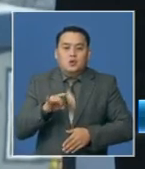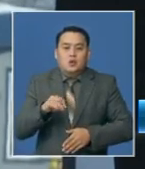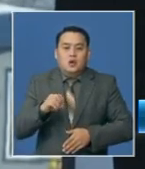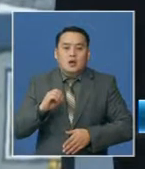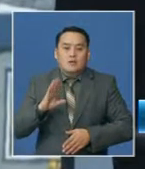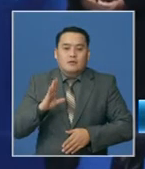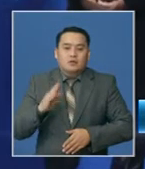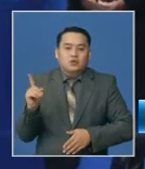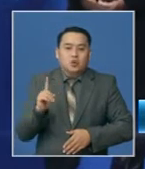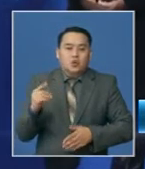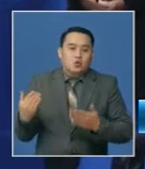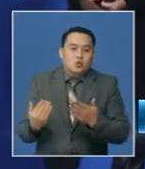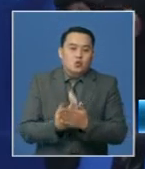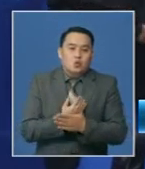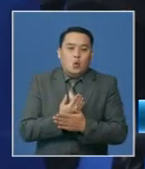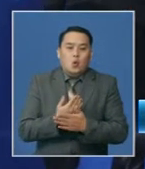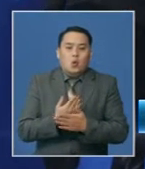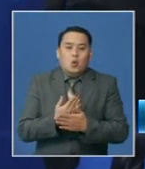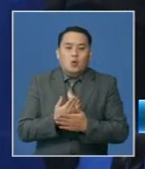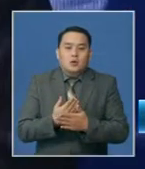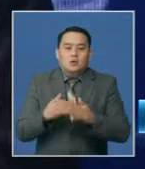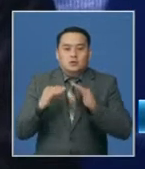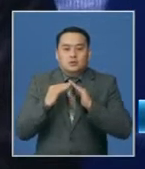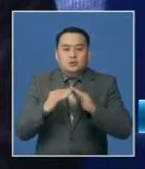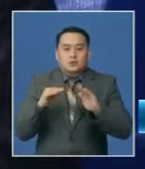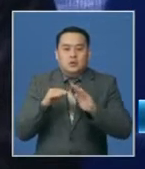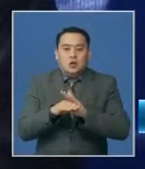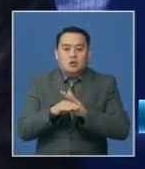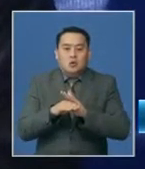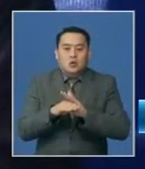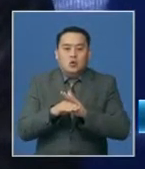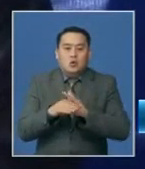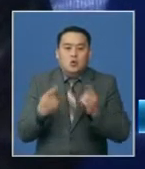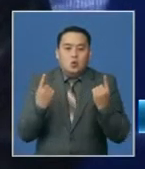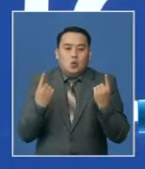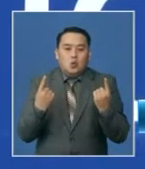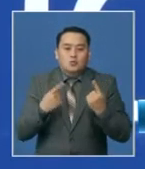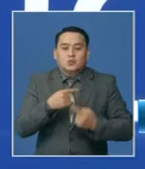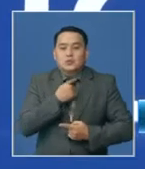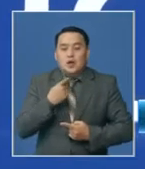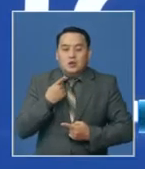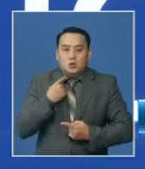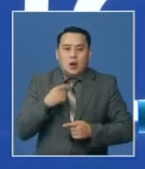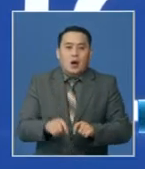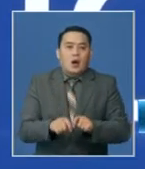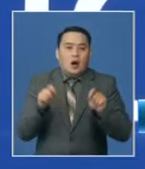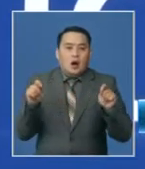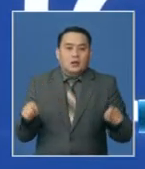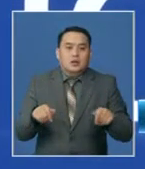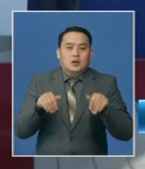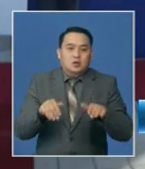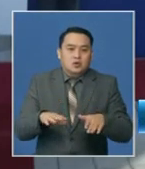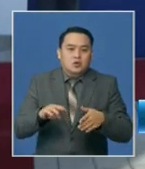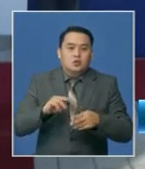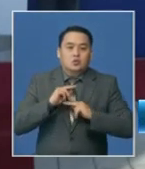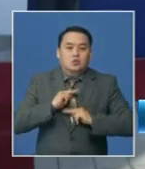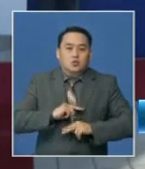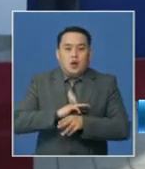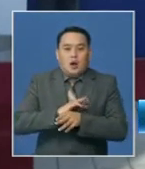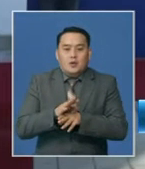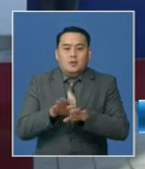отметил, что новый логистический складской комплекс является одним из крупнейших в ЖТСУ. Его открытие решило вопрос с